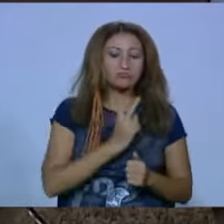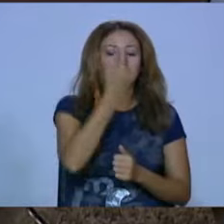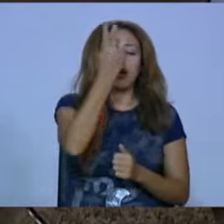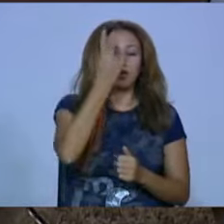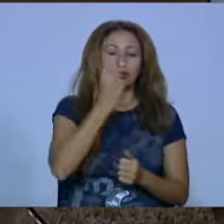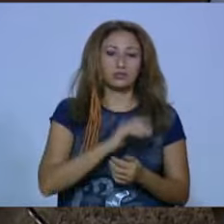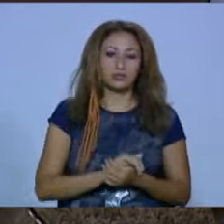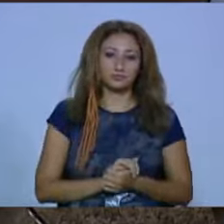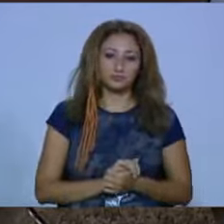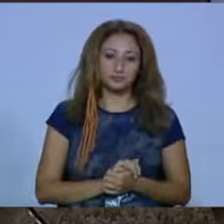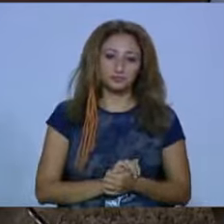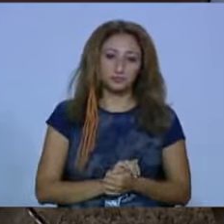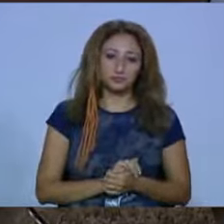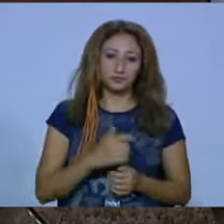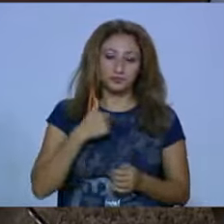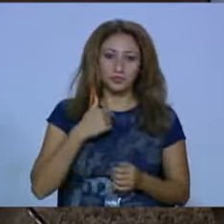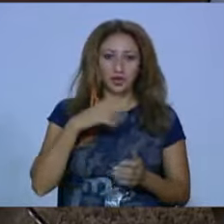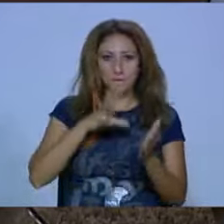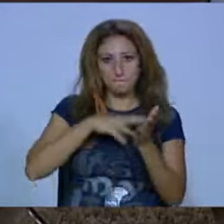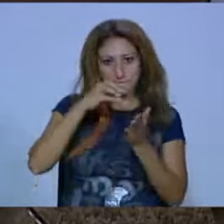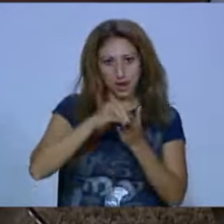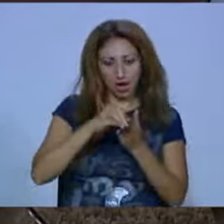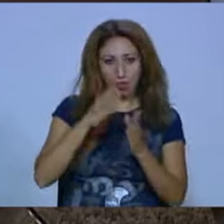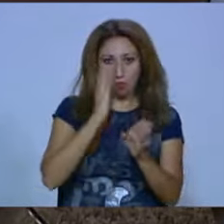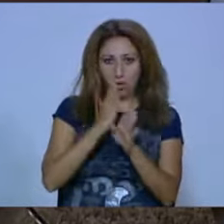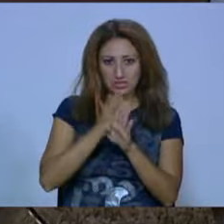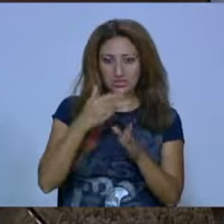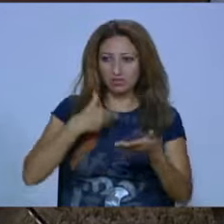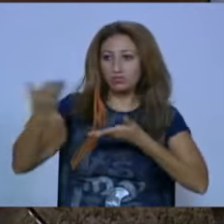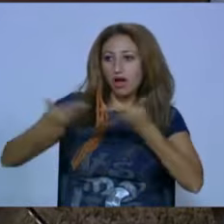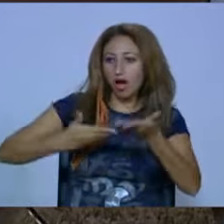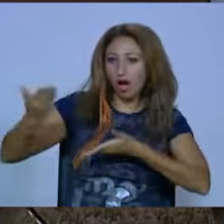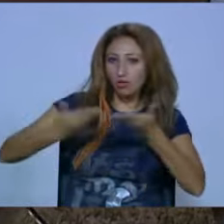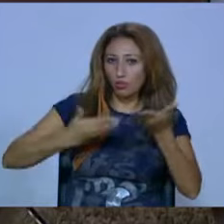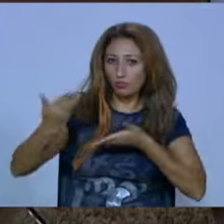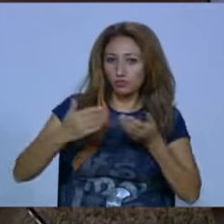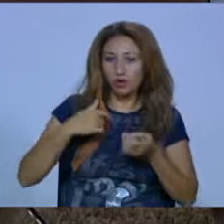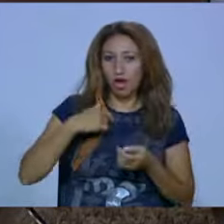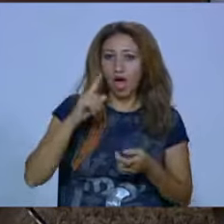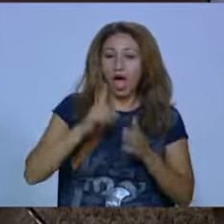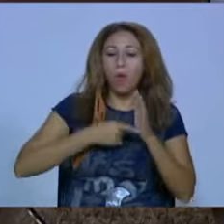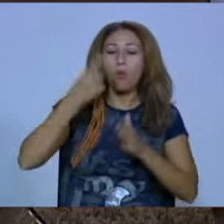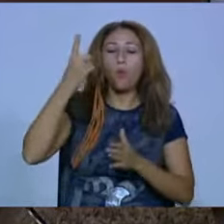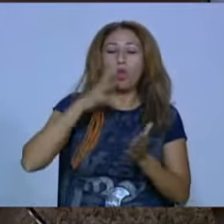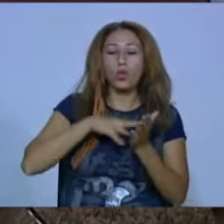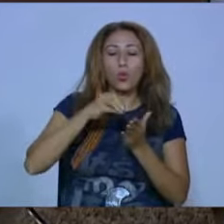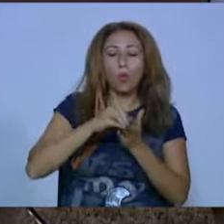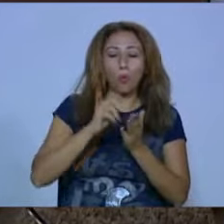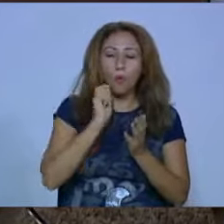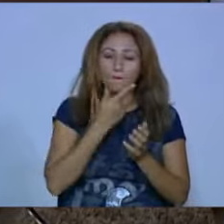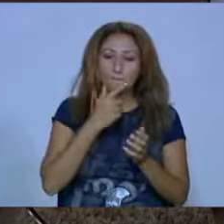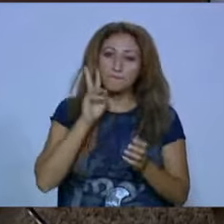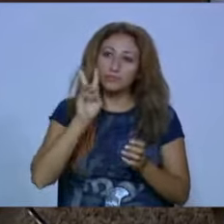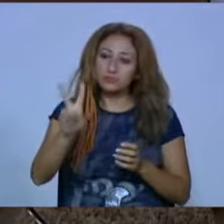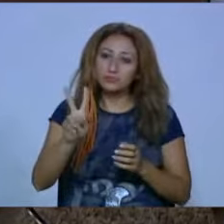يعني لان يوم ما دخلت حتى المجال، من اول حد اتعرف بيه كان علاء الله يرحمه. من يوم ما عرفته، اول يوم عرفته من تاني يوم